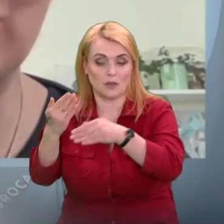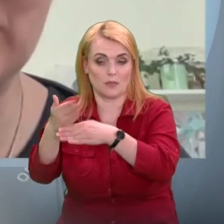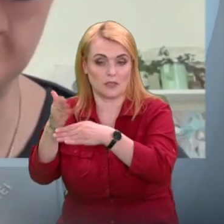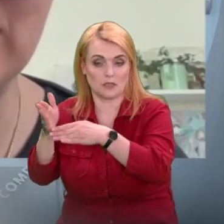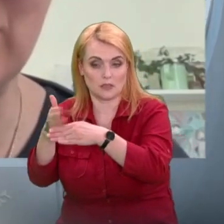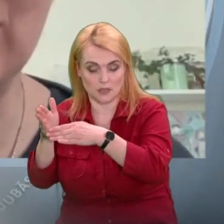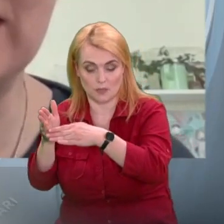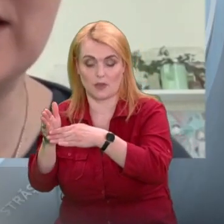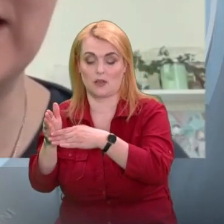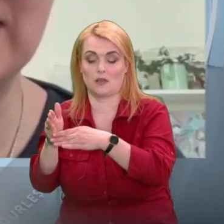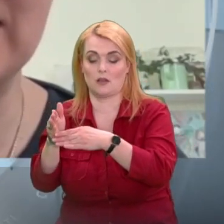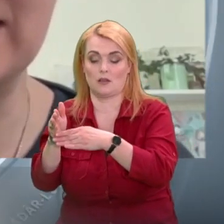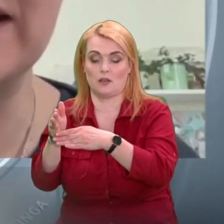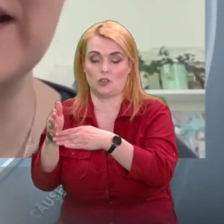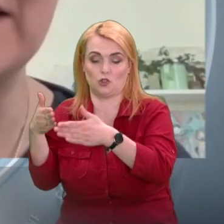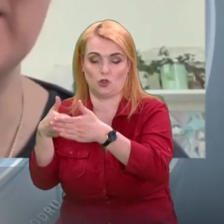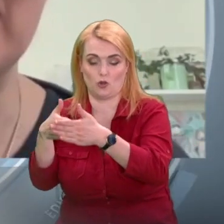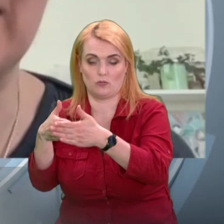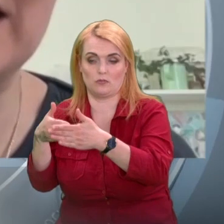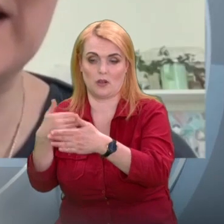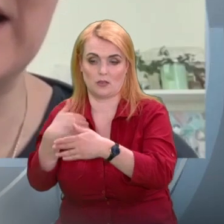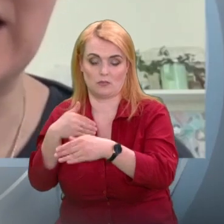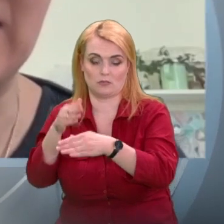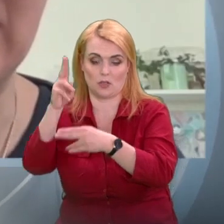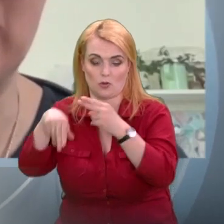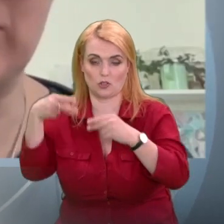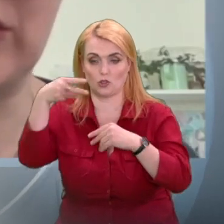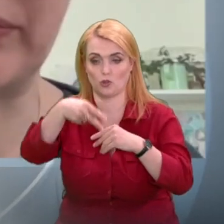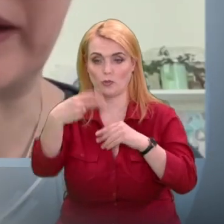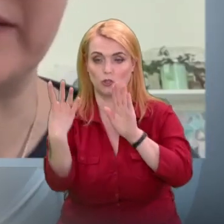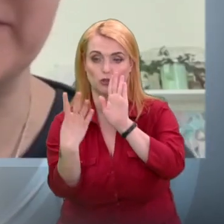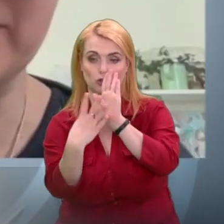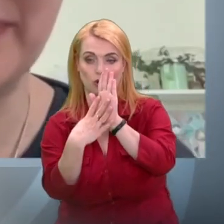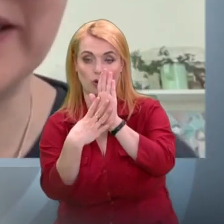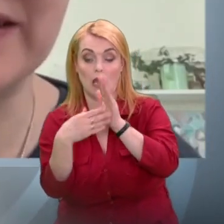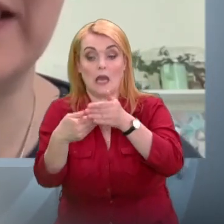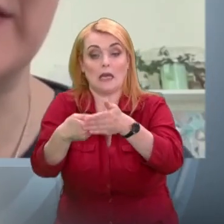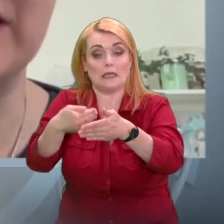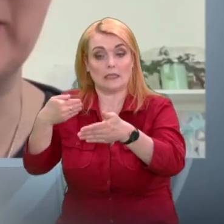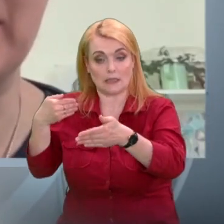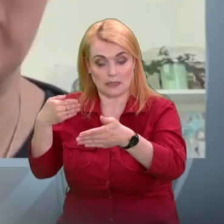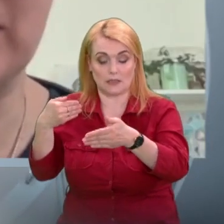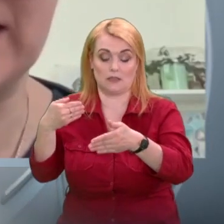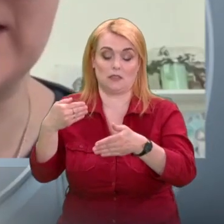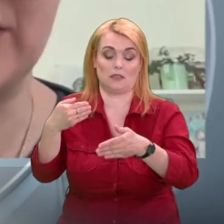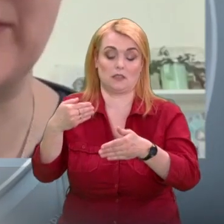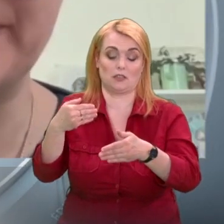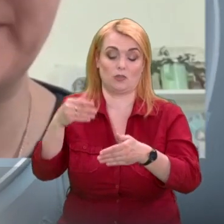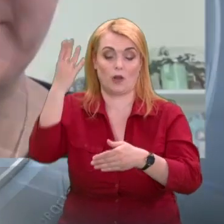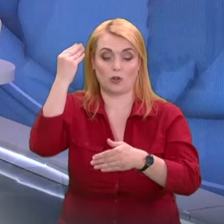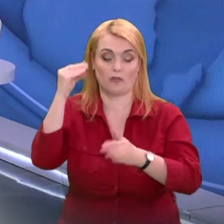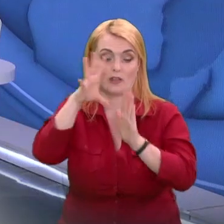în 2029, chiar înainte de aderarea la Uniunea Europeană, sperând că ea se va întâmpla în